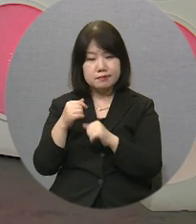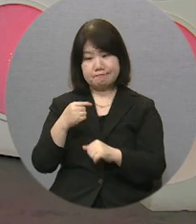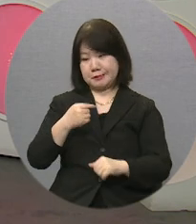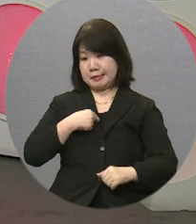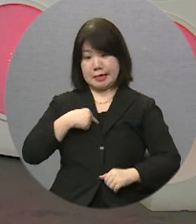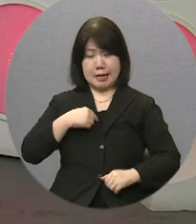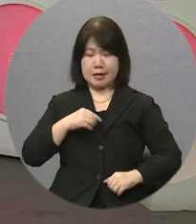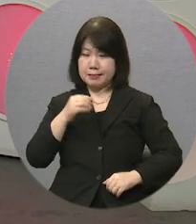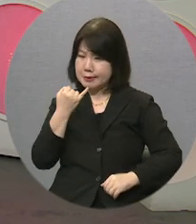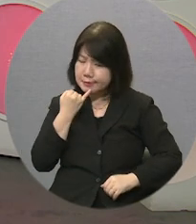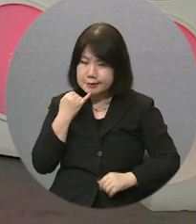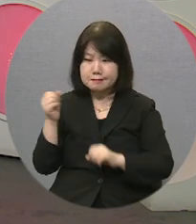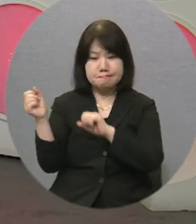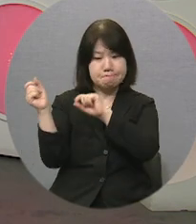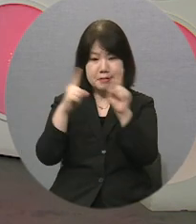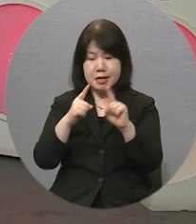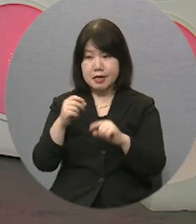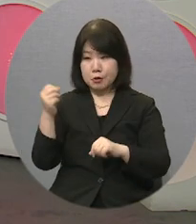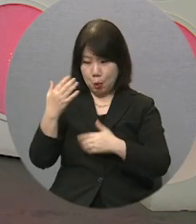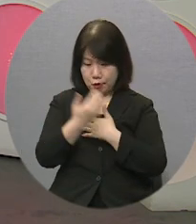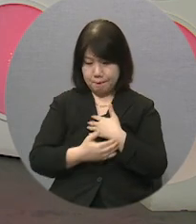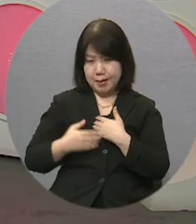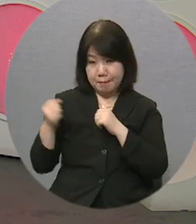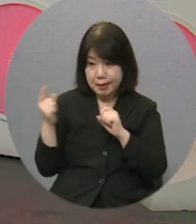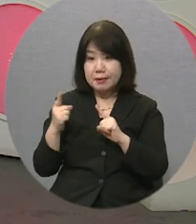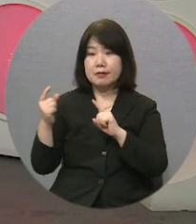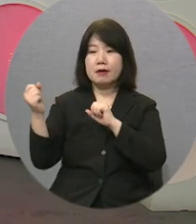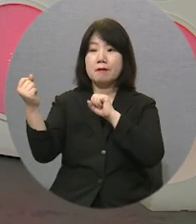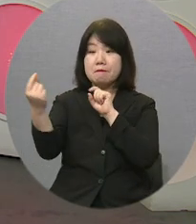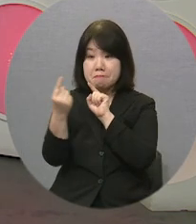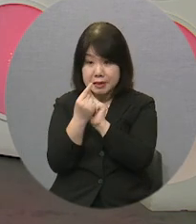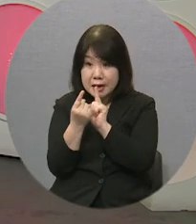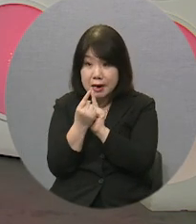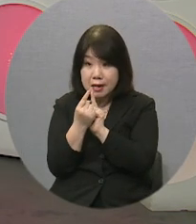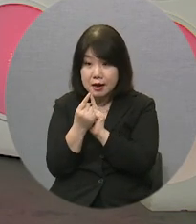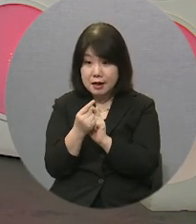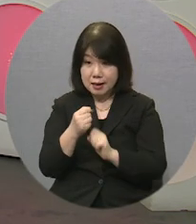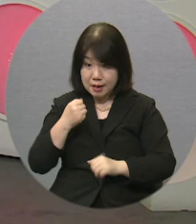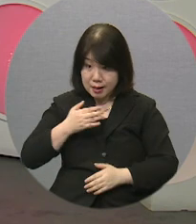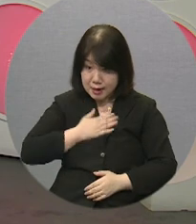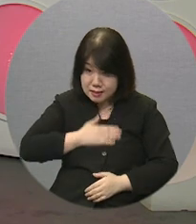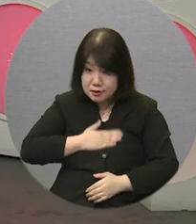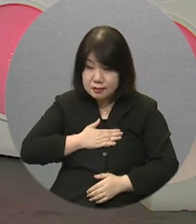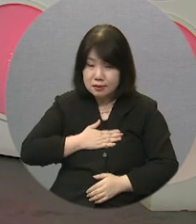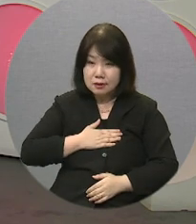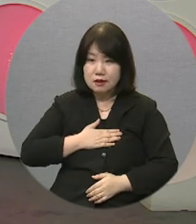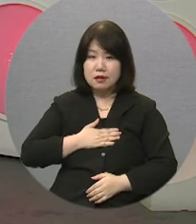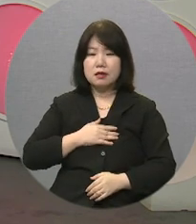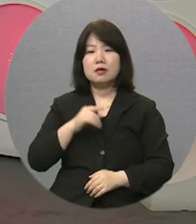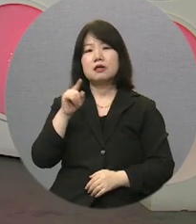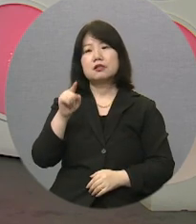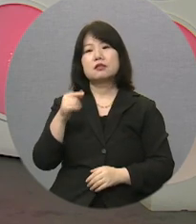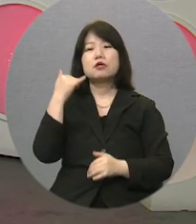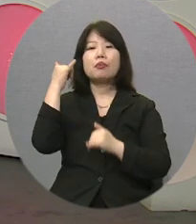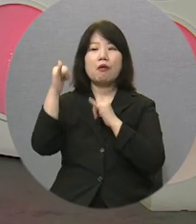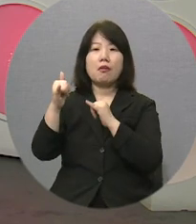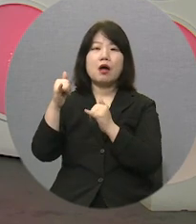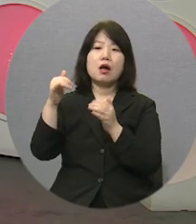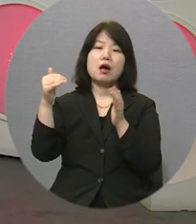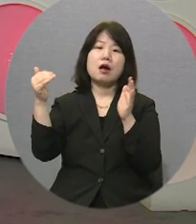정도로 죽지는 않는다! 반드시 건강해서 보자! 하는 말 그